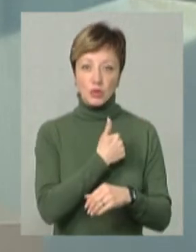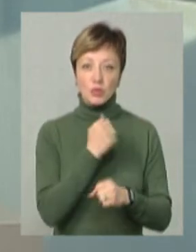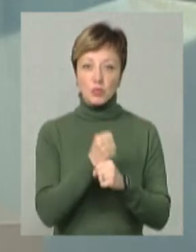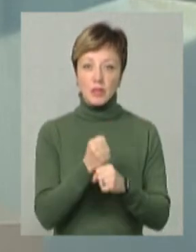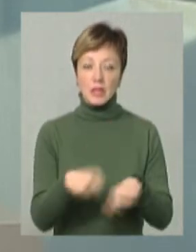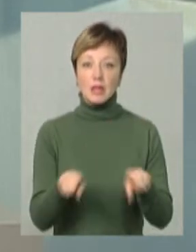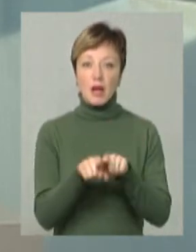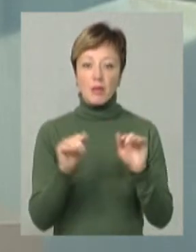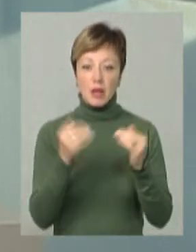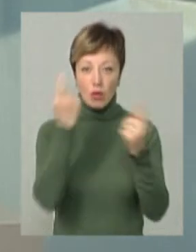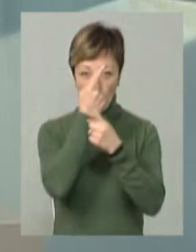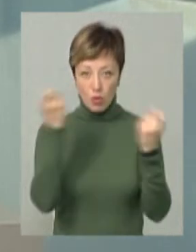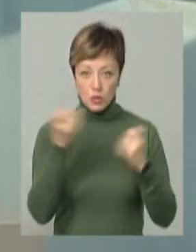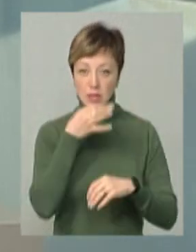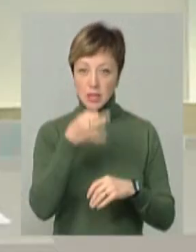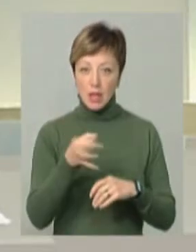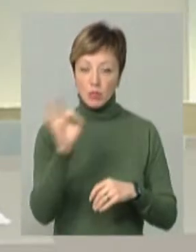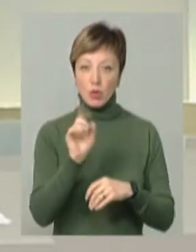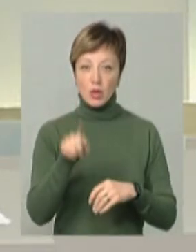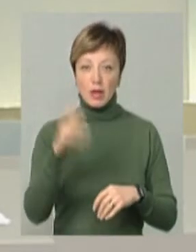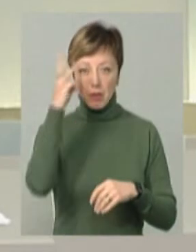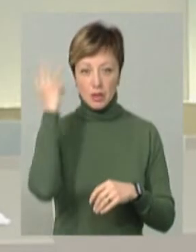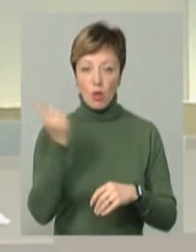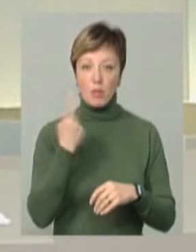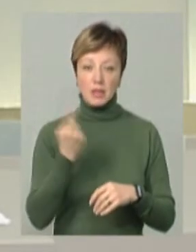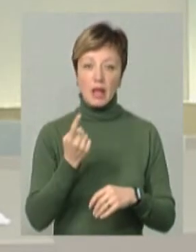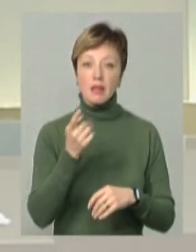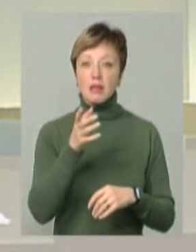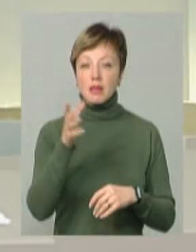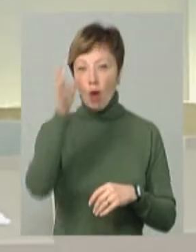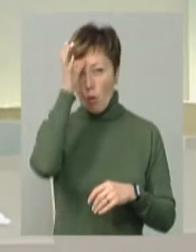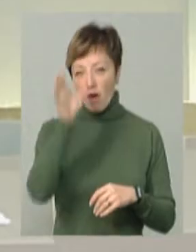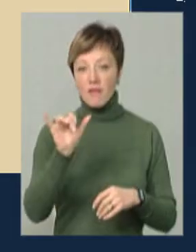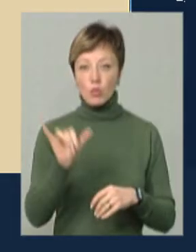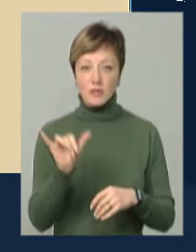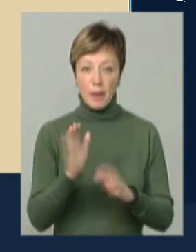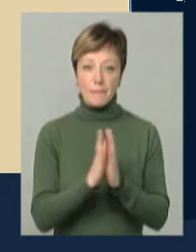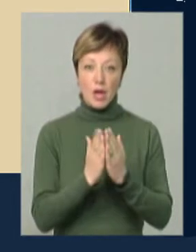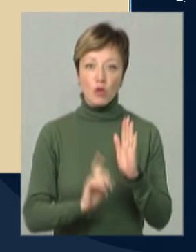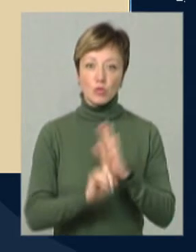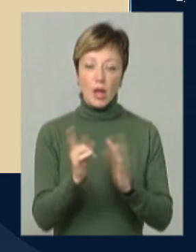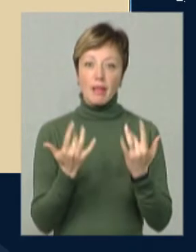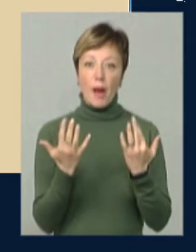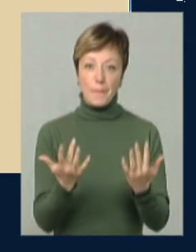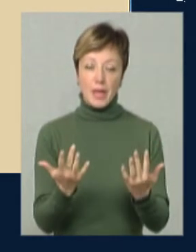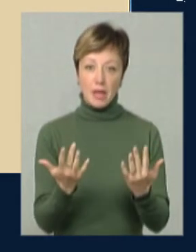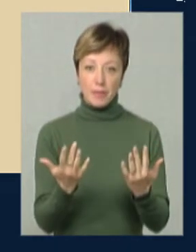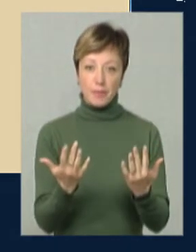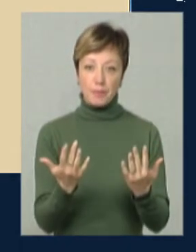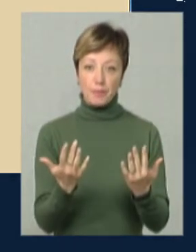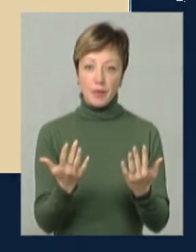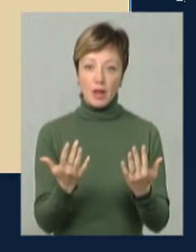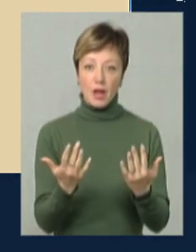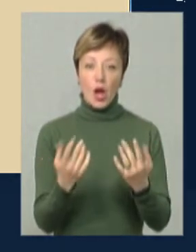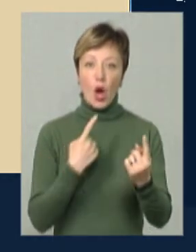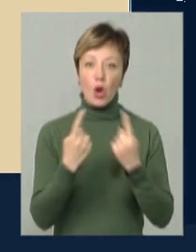зробити таке невеличке оголошення і сказати про те, що в Хмельницькій обласній універсальній науковій бібліотеці розпочато набір у